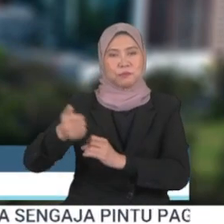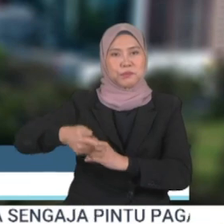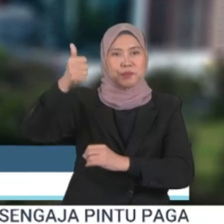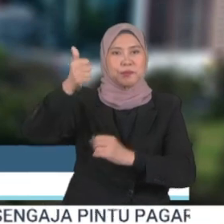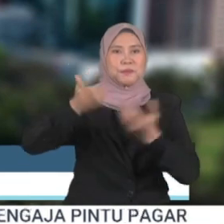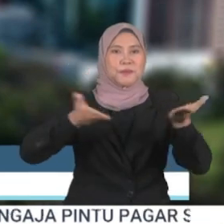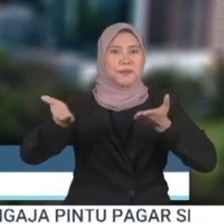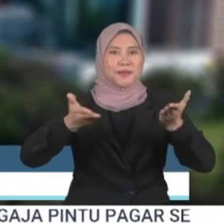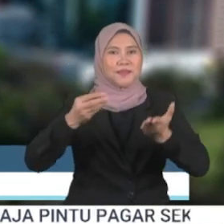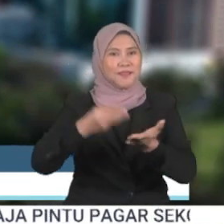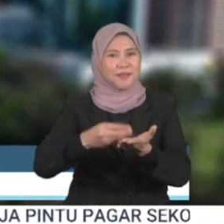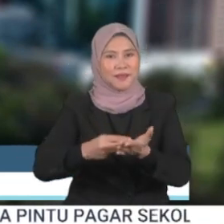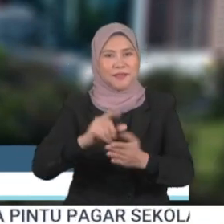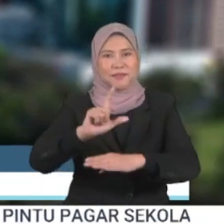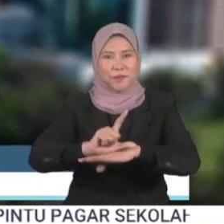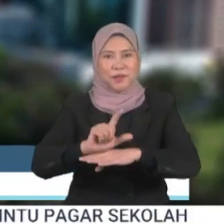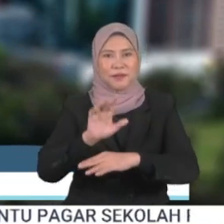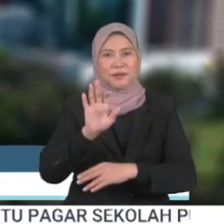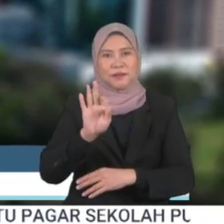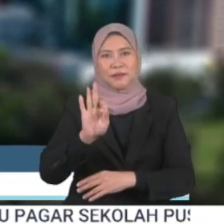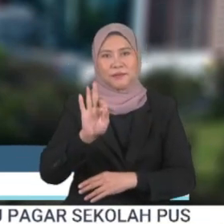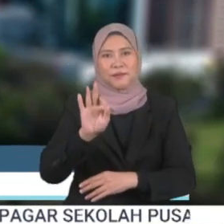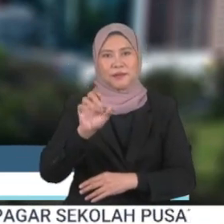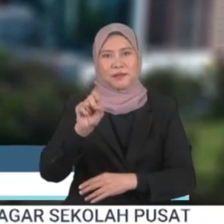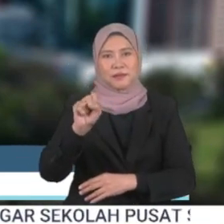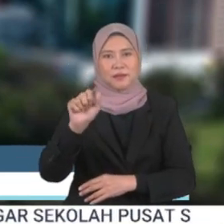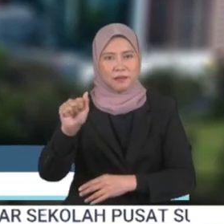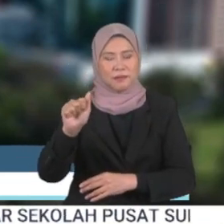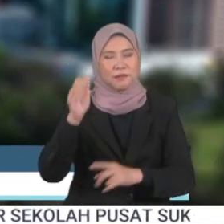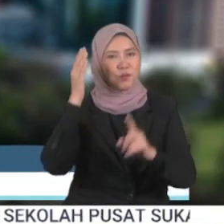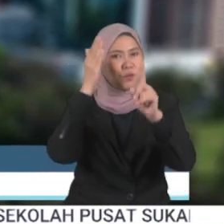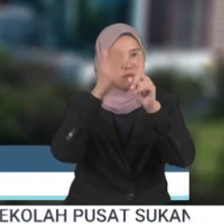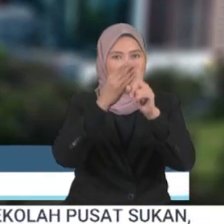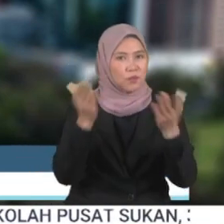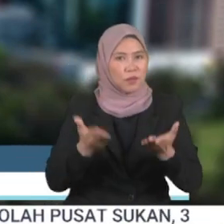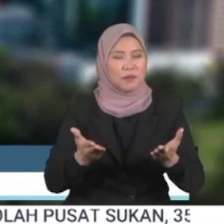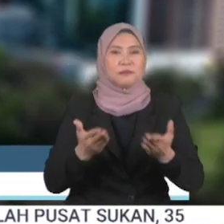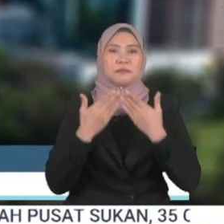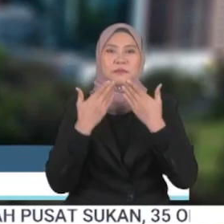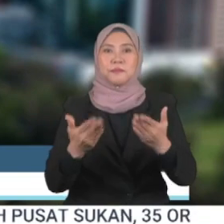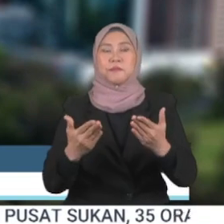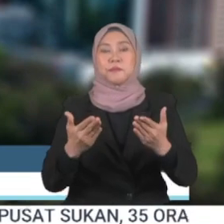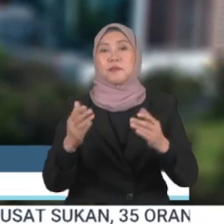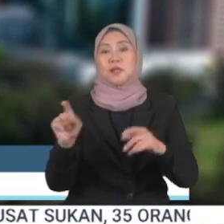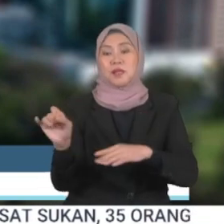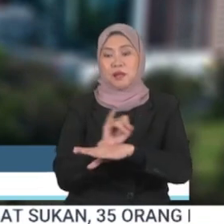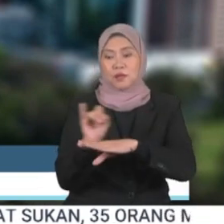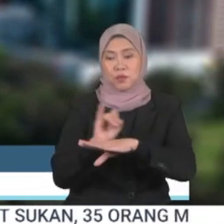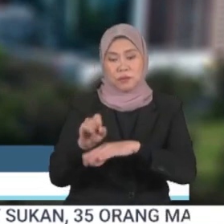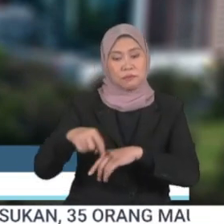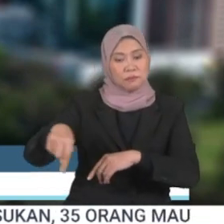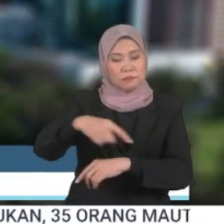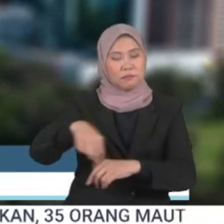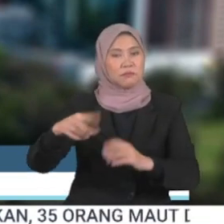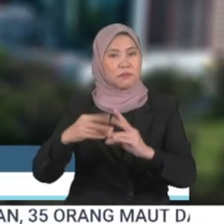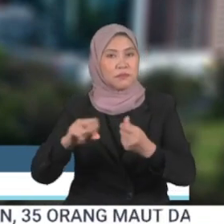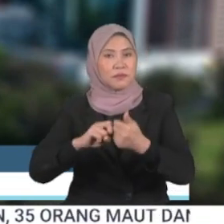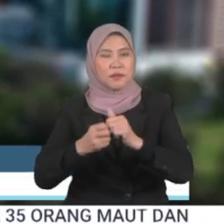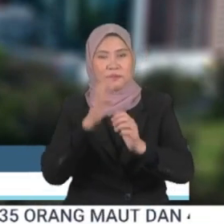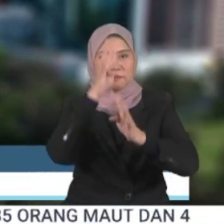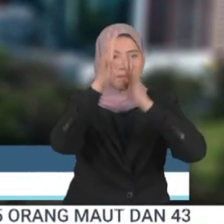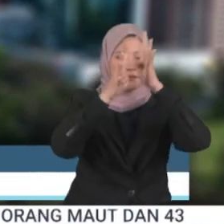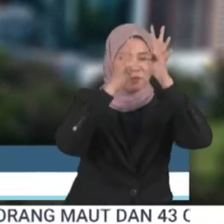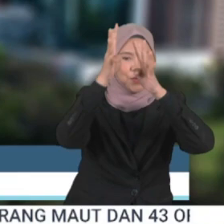perkhidmatan kewangan Labuan fsaa tujuan hargai pemain industri yang hasilkan penyelesaian kewangan